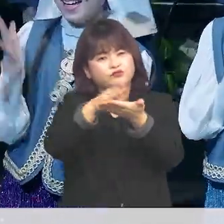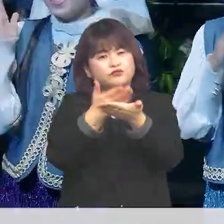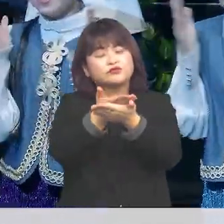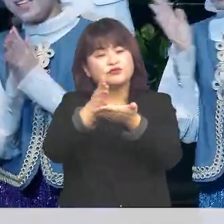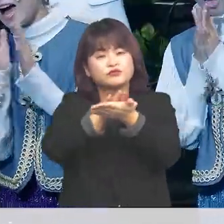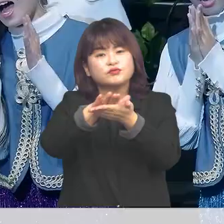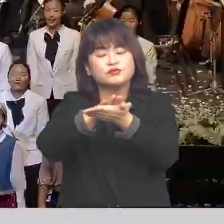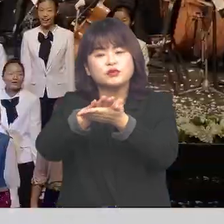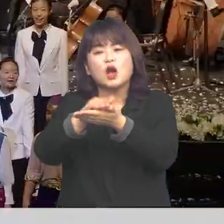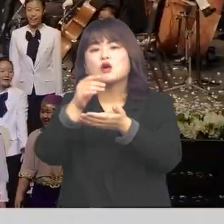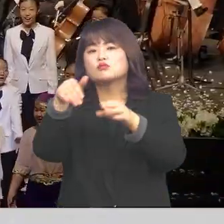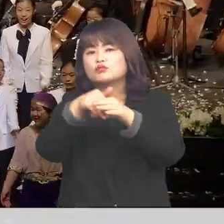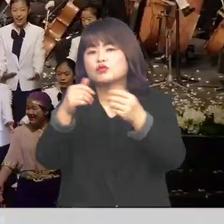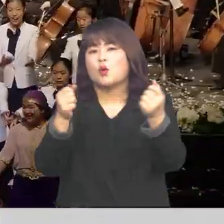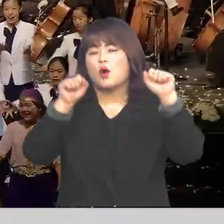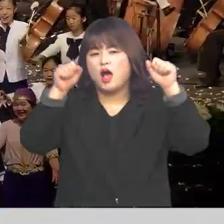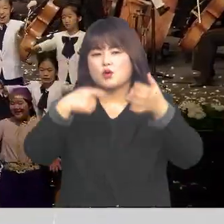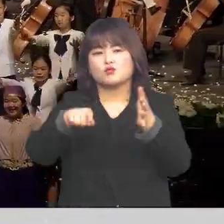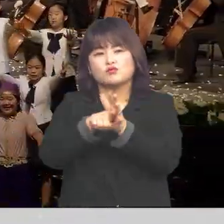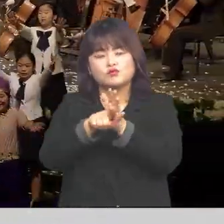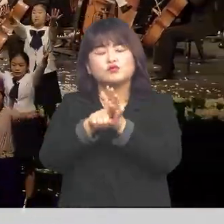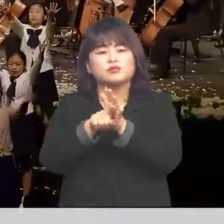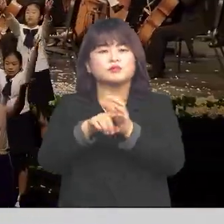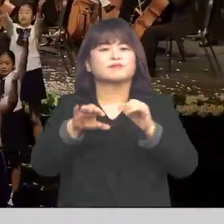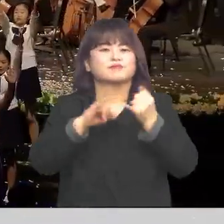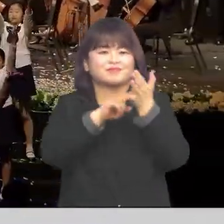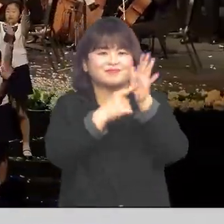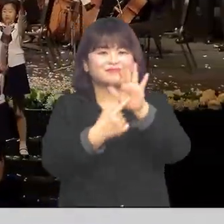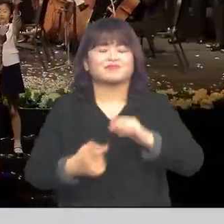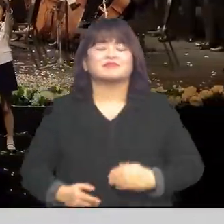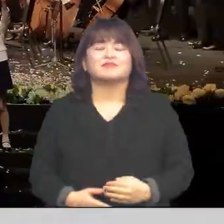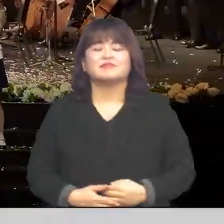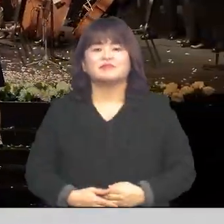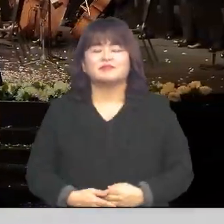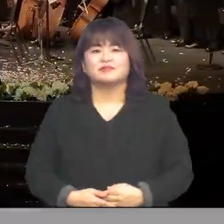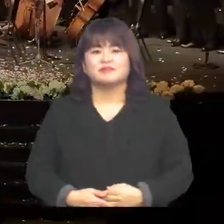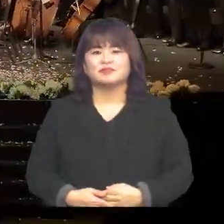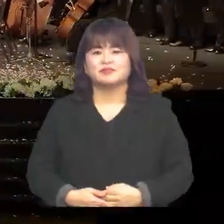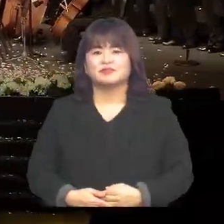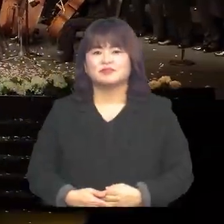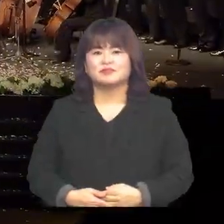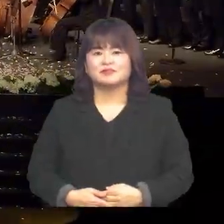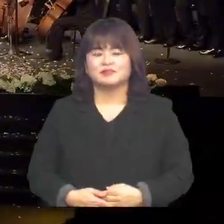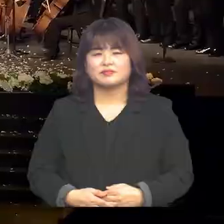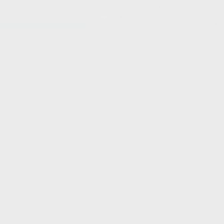즐기고 야외에서 문화활동을 하실 수 있도록 할 계획이라고 밝혔습니다.